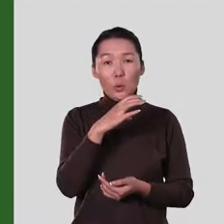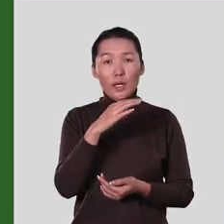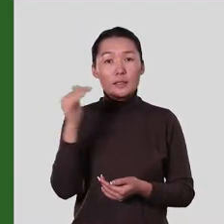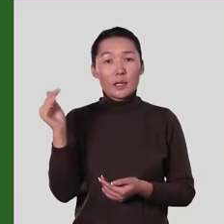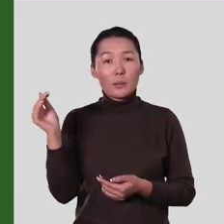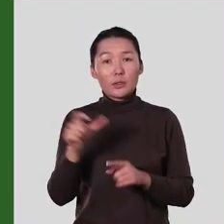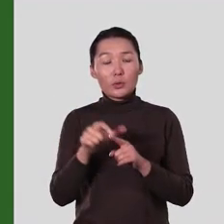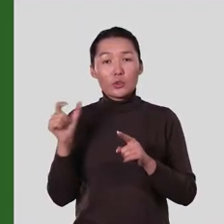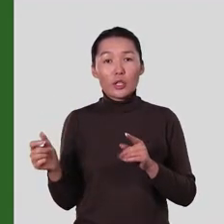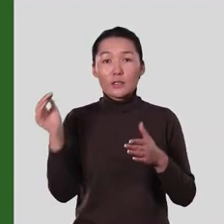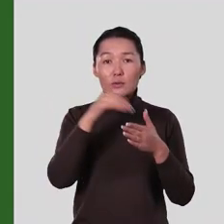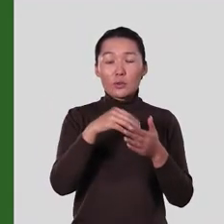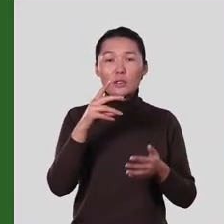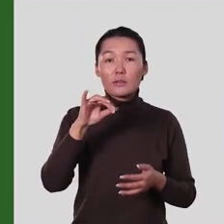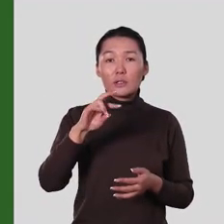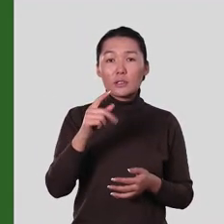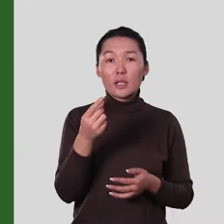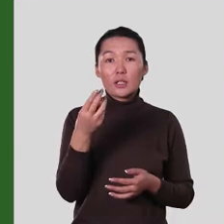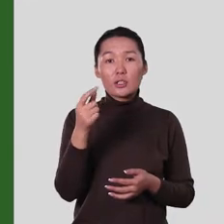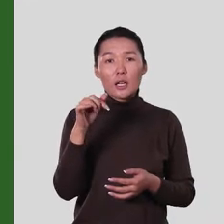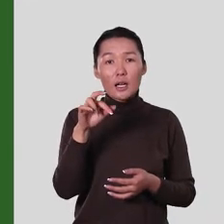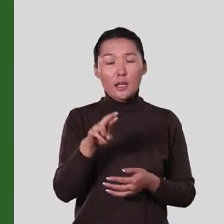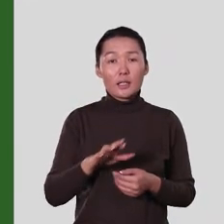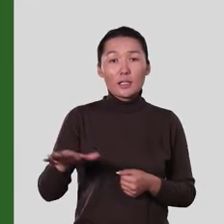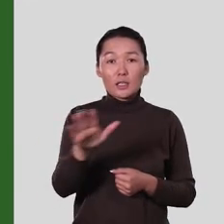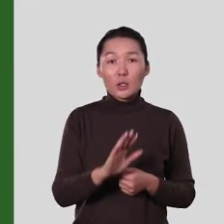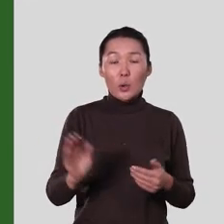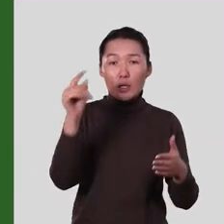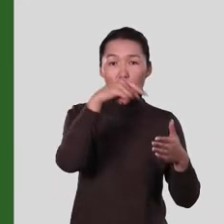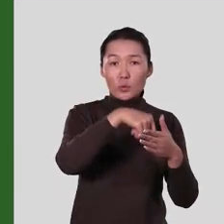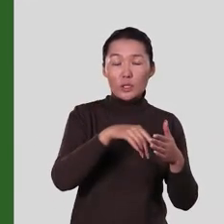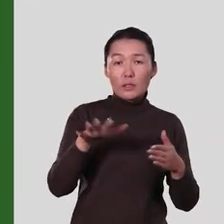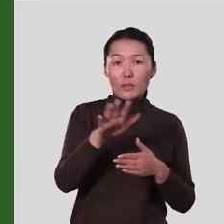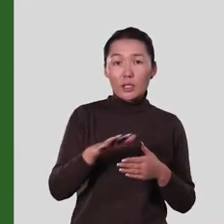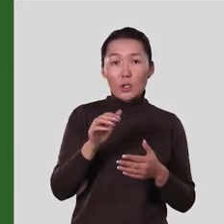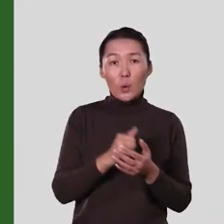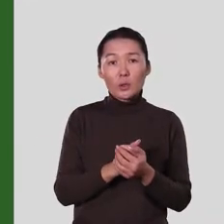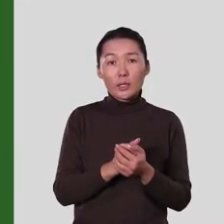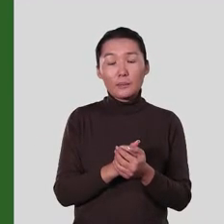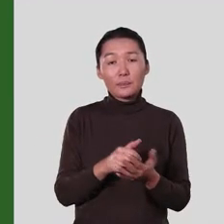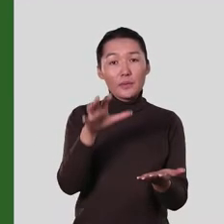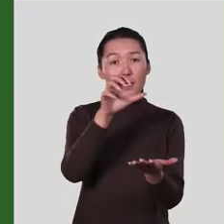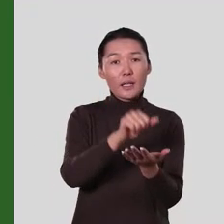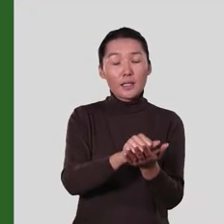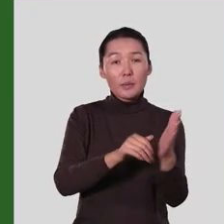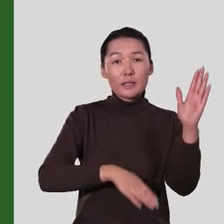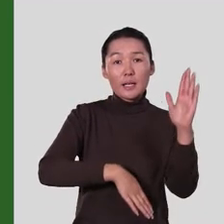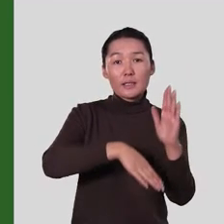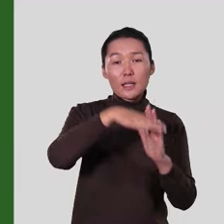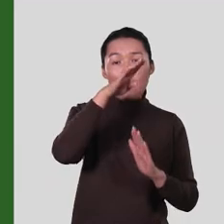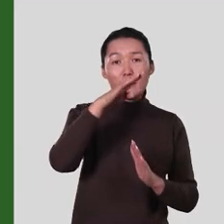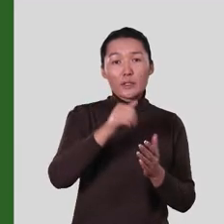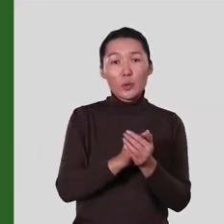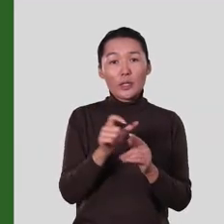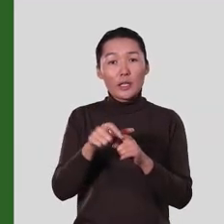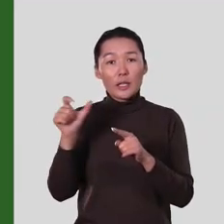Тяньшаня. Территория региона полностью располагается на самых высоких приподнятых